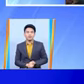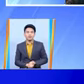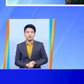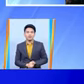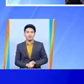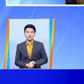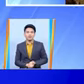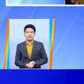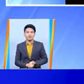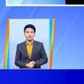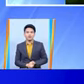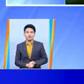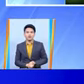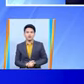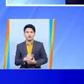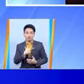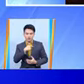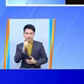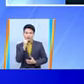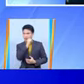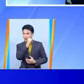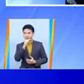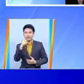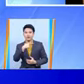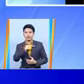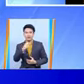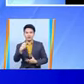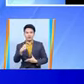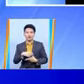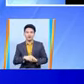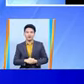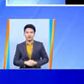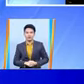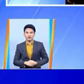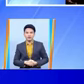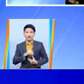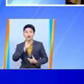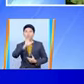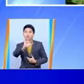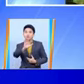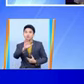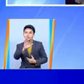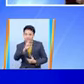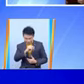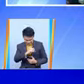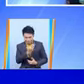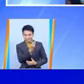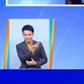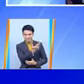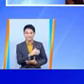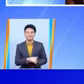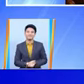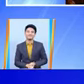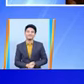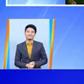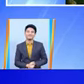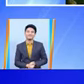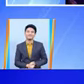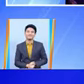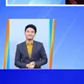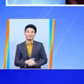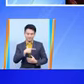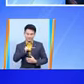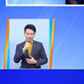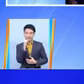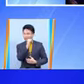ขึ้นเวทีเลยจ้าแกชอบร้องเพลงใช่ไหม ครับ นี่คือเขาเรียกว่าเป็นแพชชั่นของเจ้าตัวจริงๆนะคุณธนาธรจึงรุ่งเรืองกิจเนี่ยทุกคนบอก